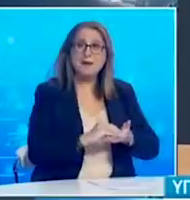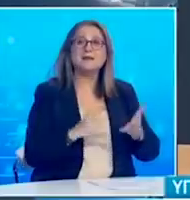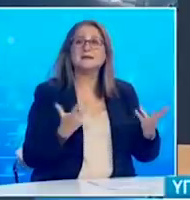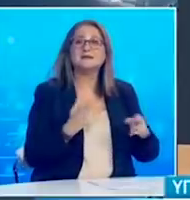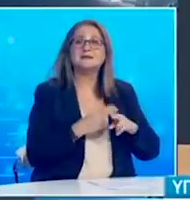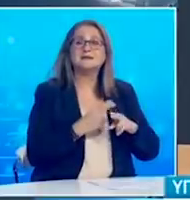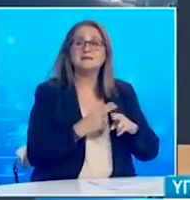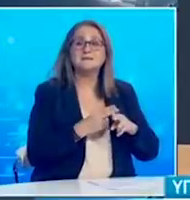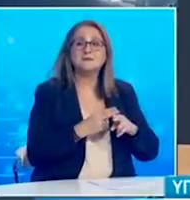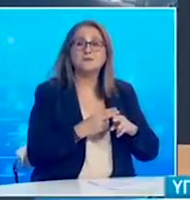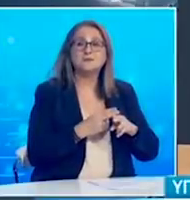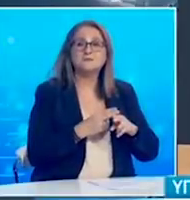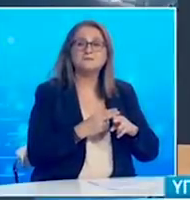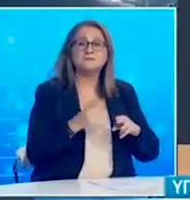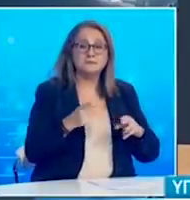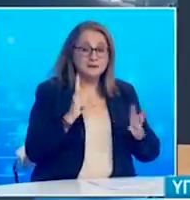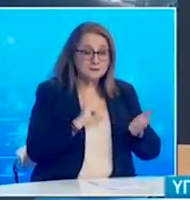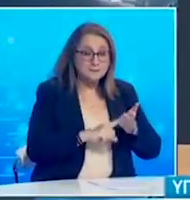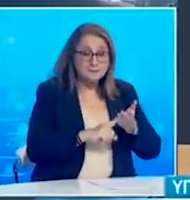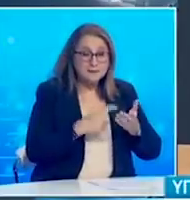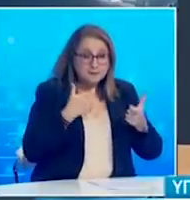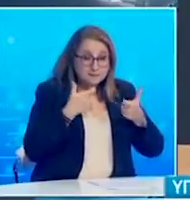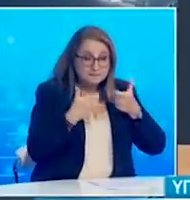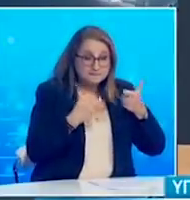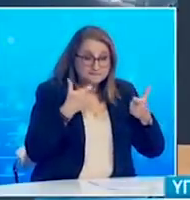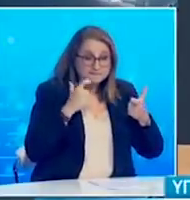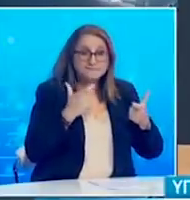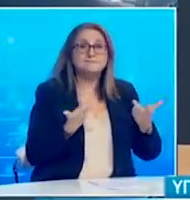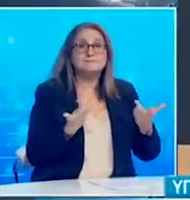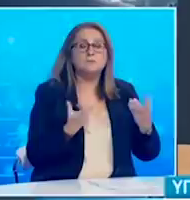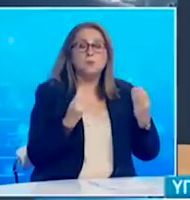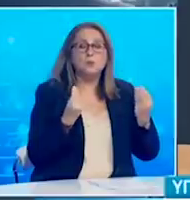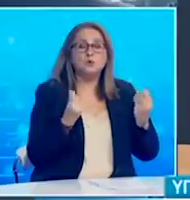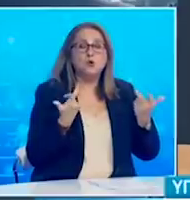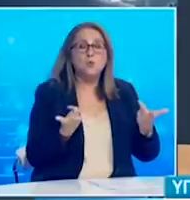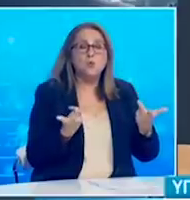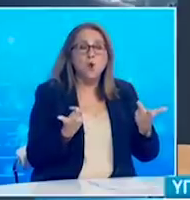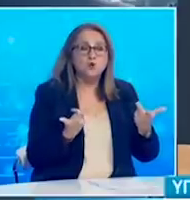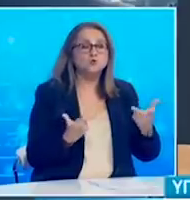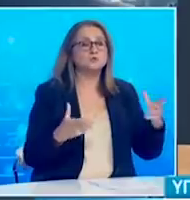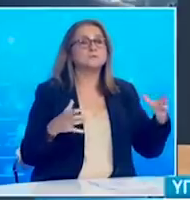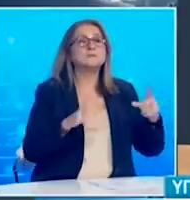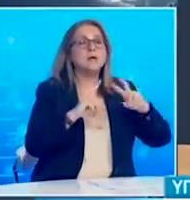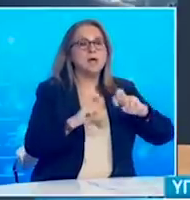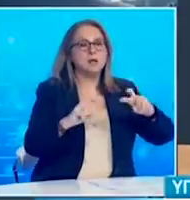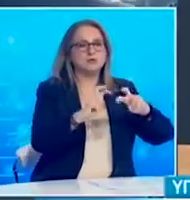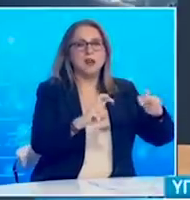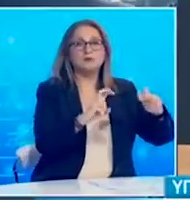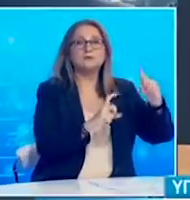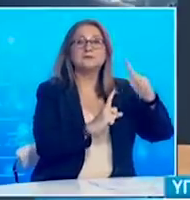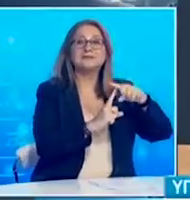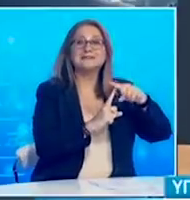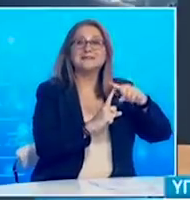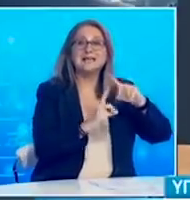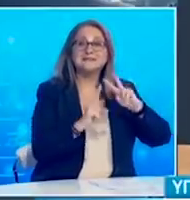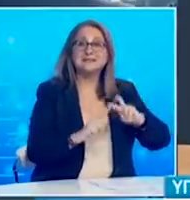η ενεργητική επιδημιολογική επιτήρηση της επιδημίας μέσω μαζικών αλλά στοχευμένων ελέγχων, κυρίως από μέρος του